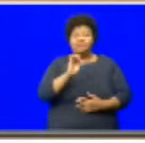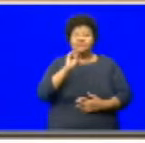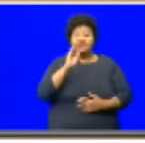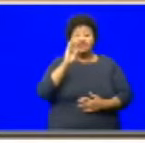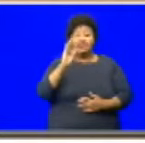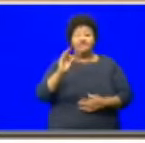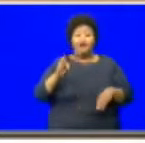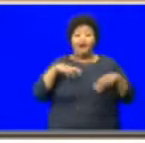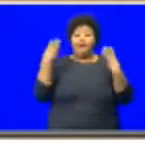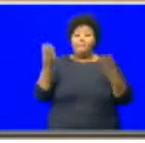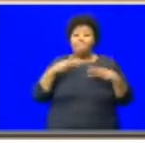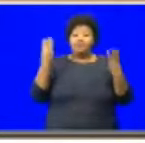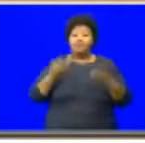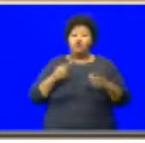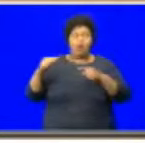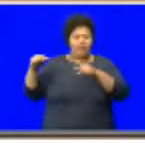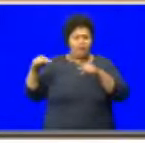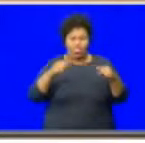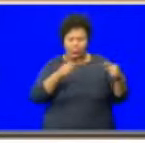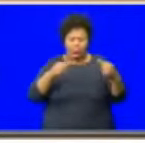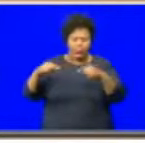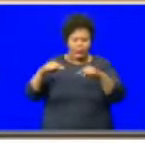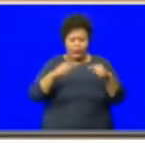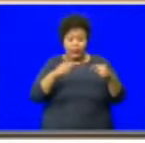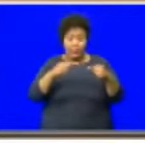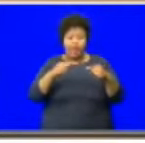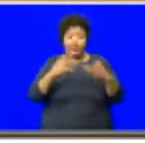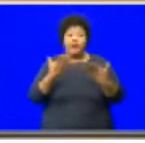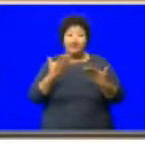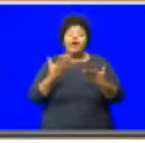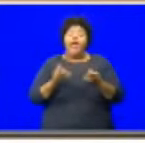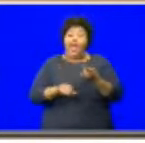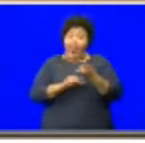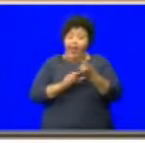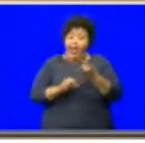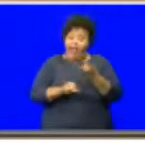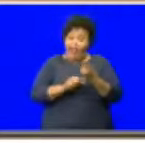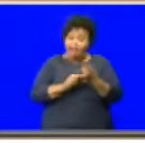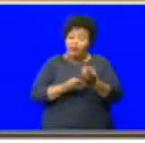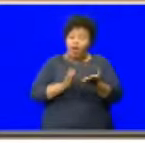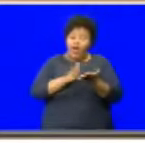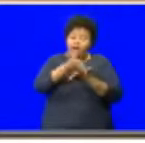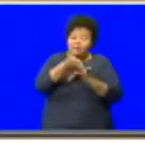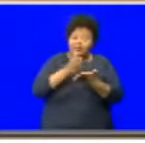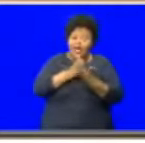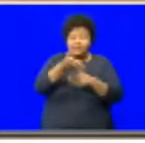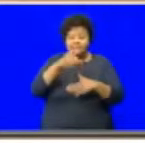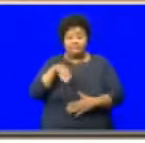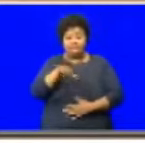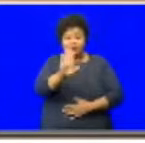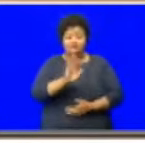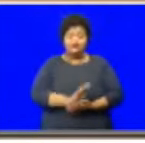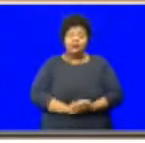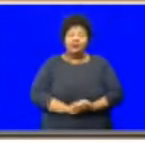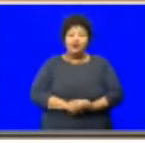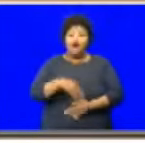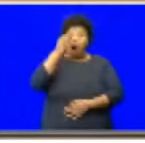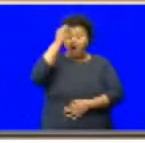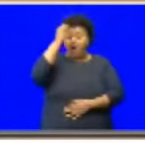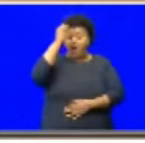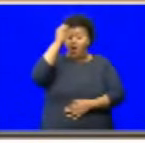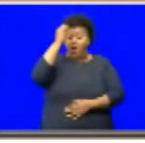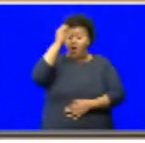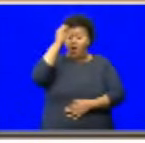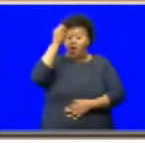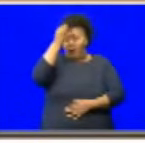likhona noma singaboni ngasolinye khona asifunele isito. Akusiko-ke ukuthi isito mhlawumbe lingaba semaphoyiseni kuphela